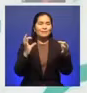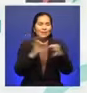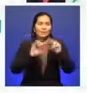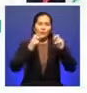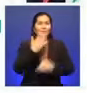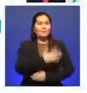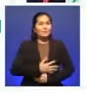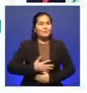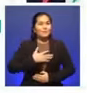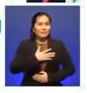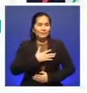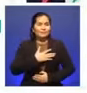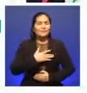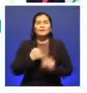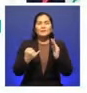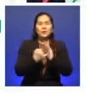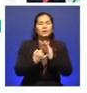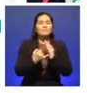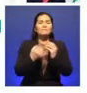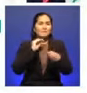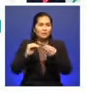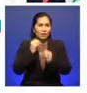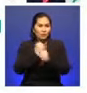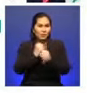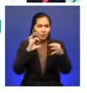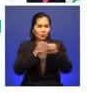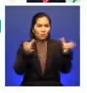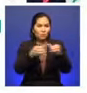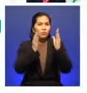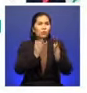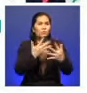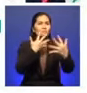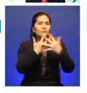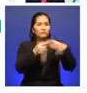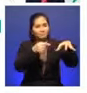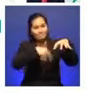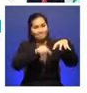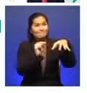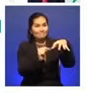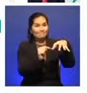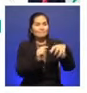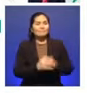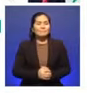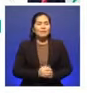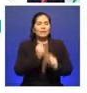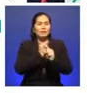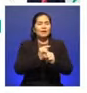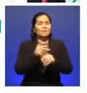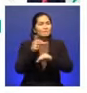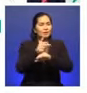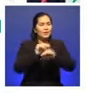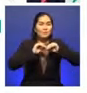ทราดำเนินงานในกลุ่มของผู้ต้องขังค่ะขอสไลด์ต่อไปเลยนะคะจะเห็นได้ว่าจากวิดิทัศน์